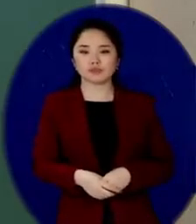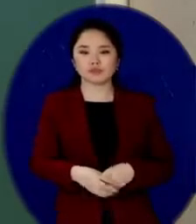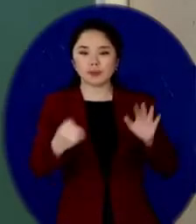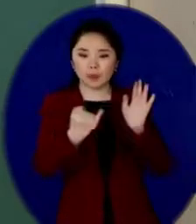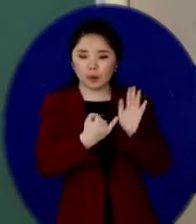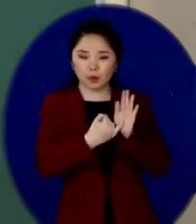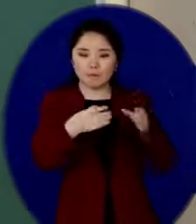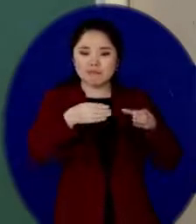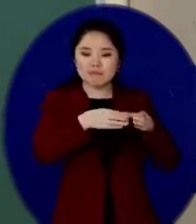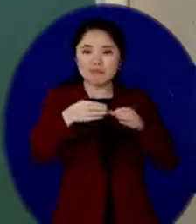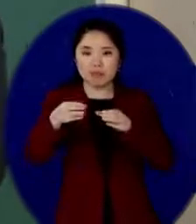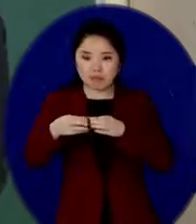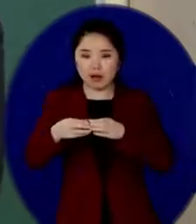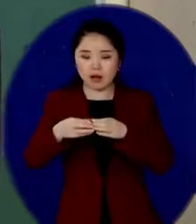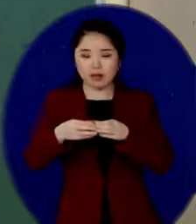6 багц үүсээд